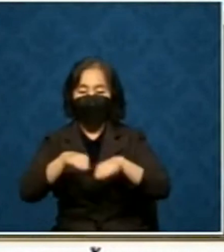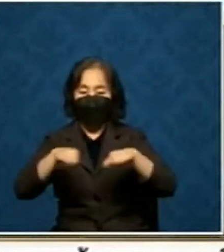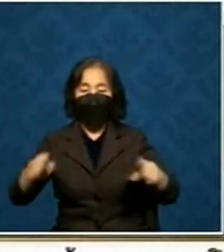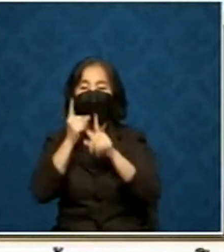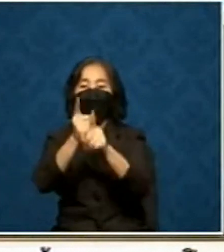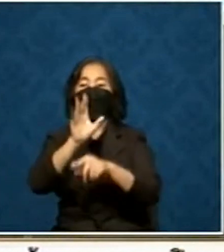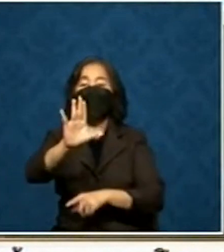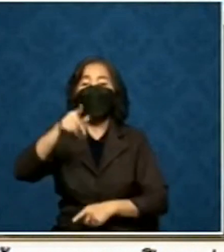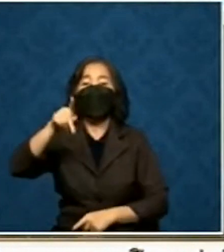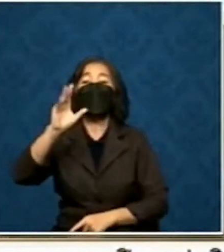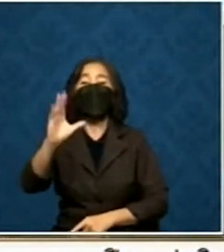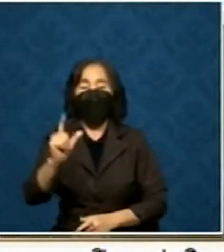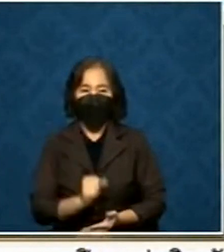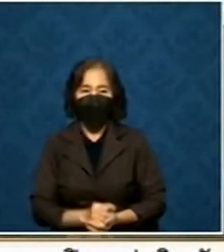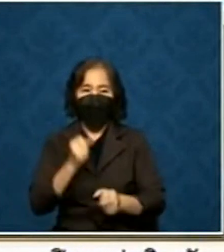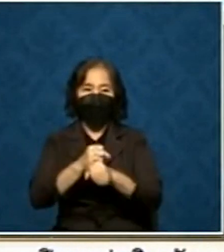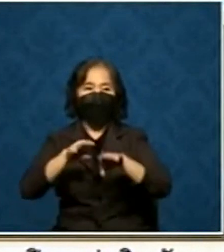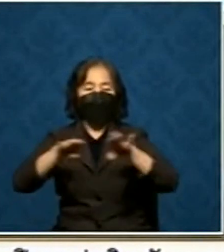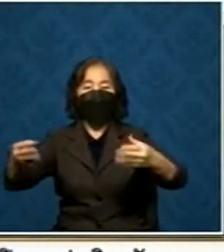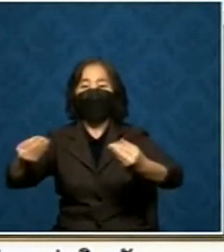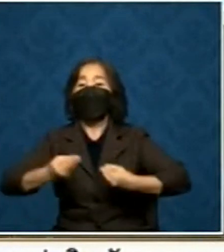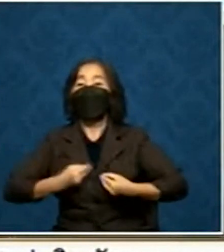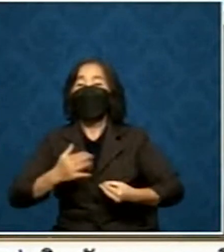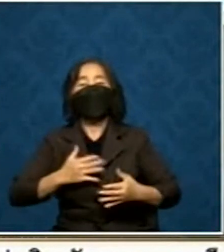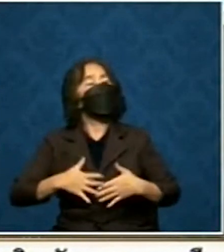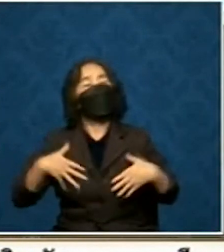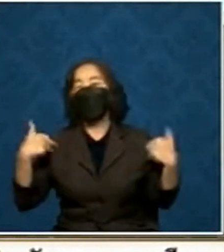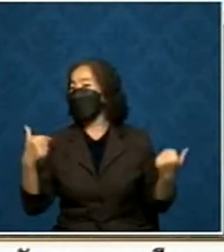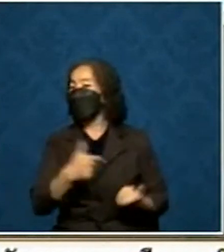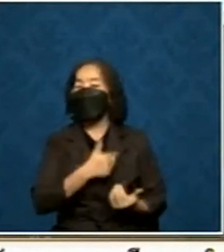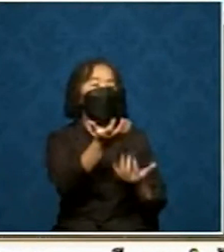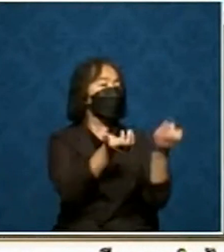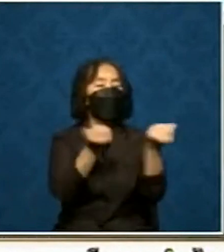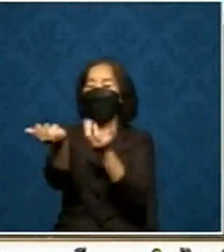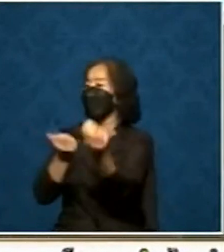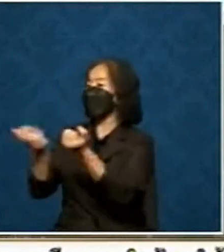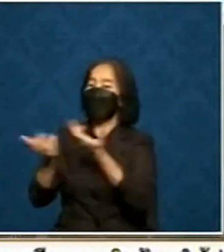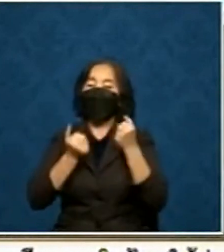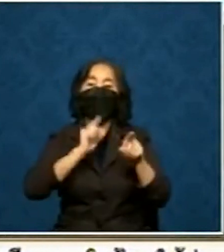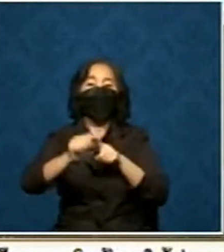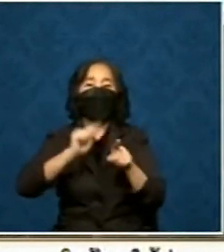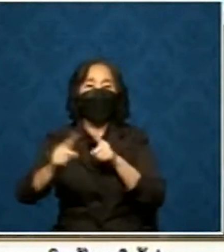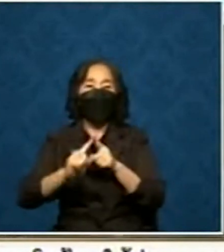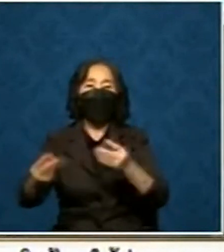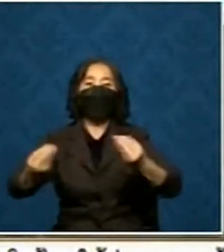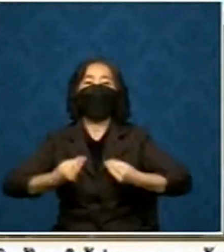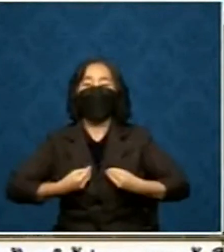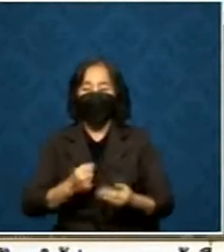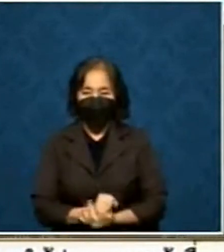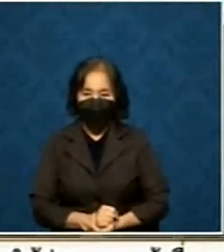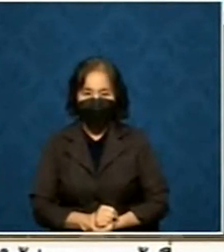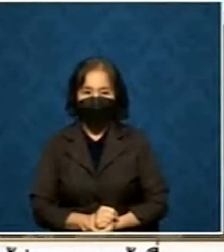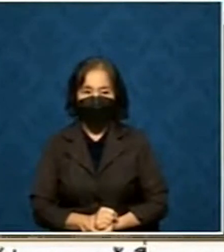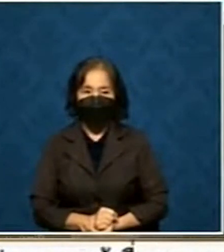ติ ต้นขอฝากไปถงป้.พ.ช.ว่าตั่ผู้มกที่ตนใส่ในวันนี้เป็นของคุณแม่กระเป๋าที่ใช้ในวันนี้และที่ส